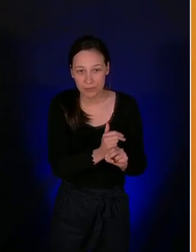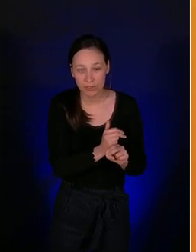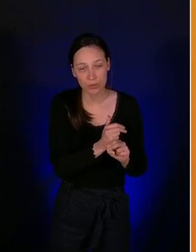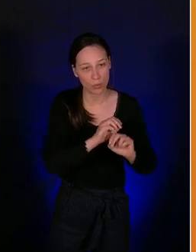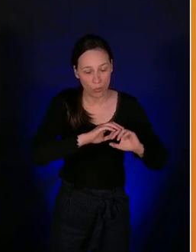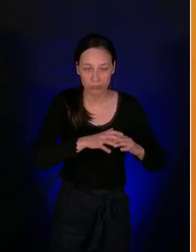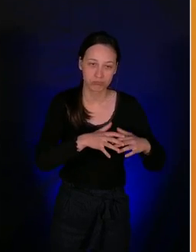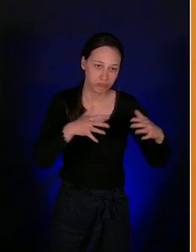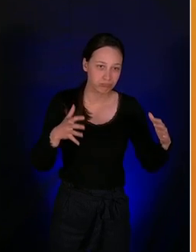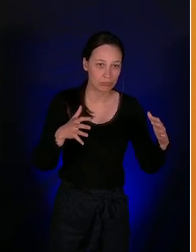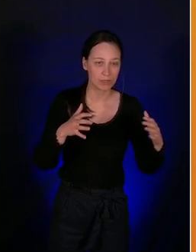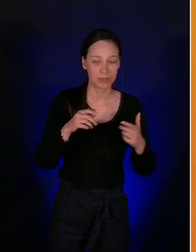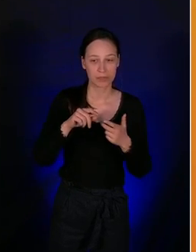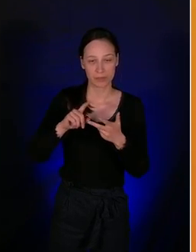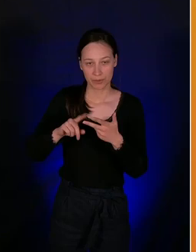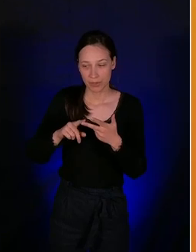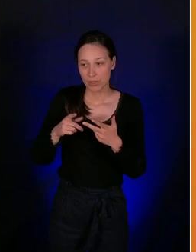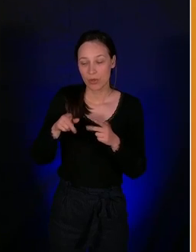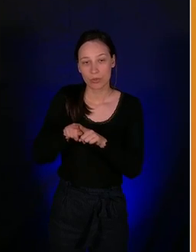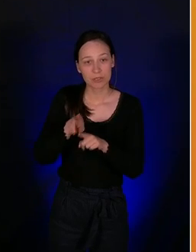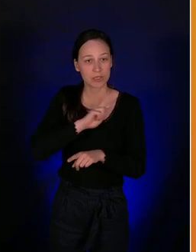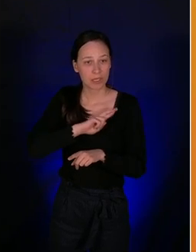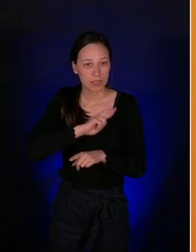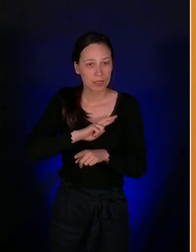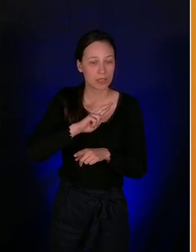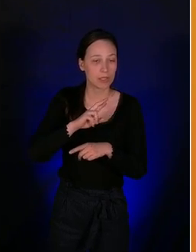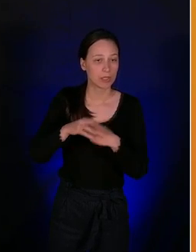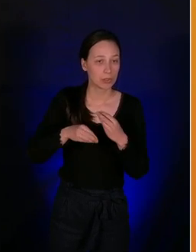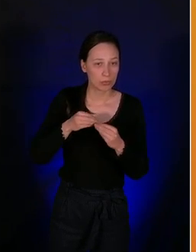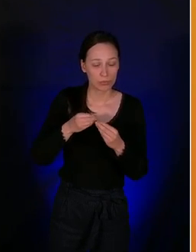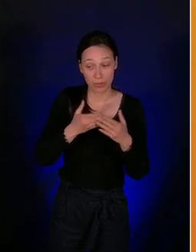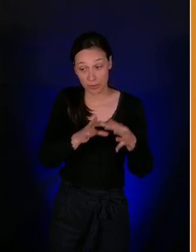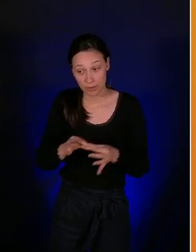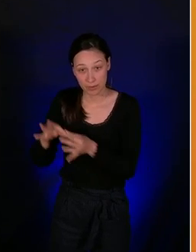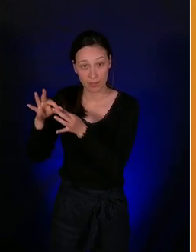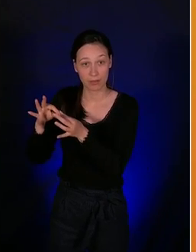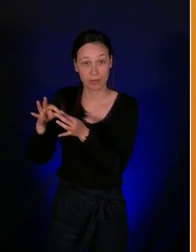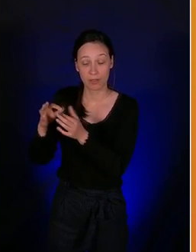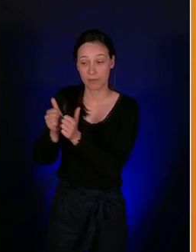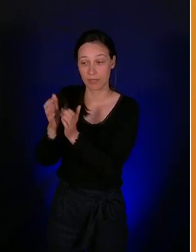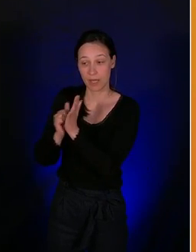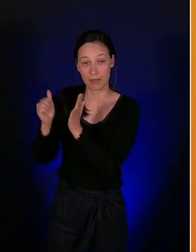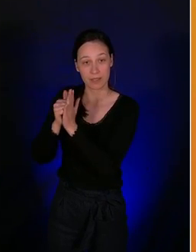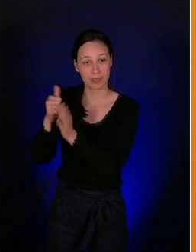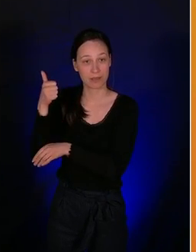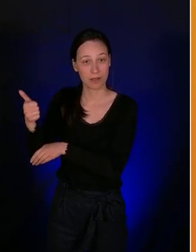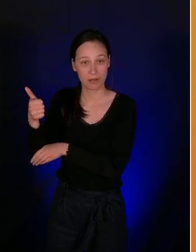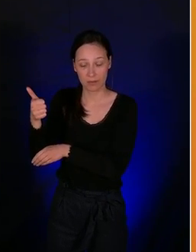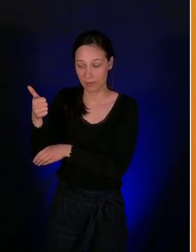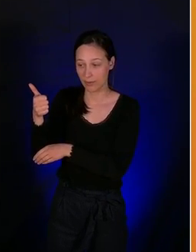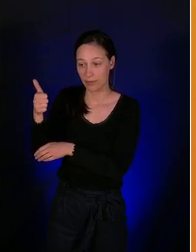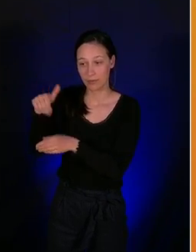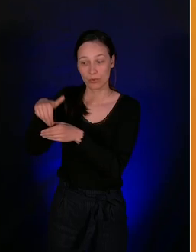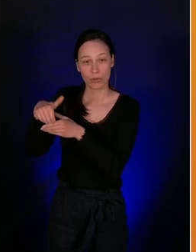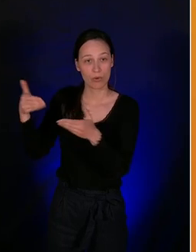privé, retraité, avec ou sans emploi. Et ce, en lien avec l'article 1 des statuts de la Confédération qui donne